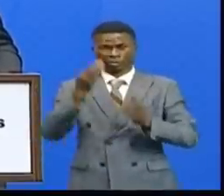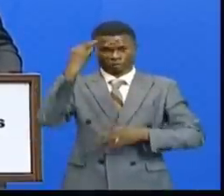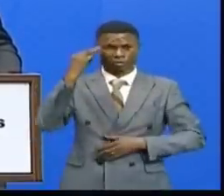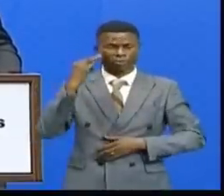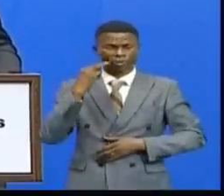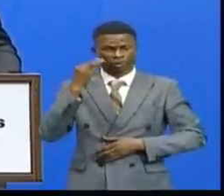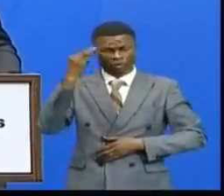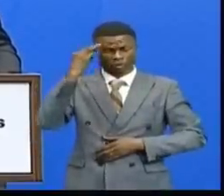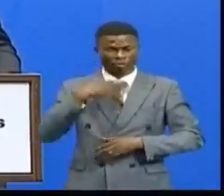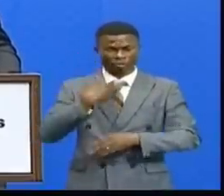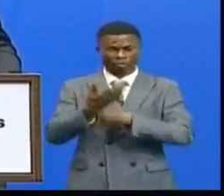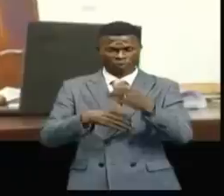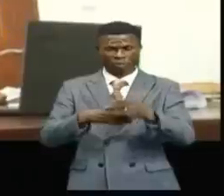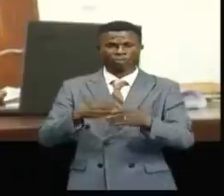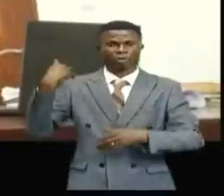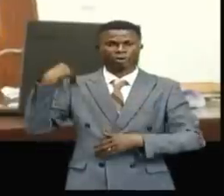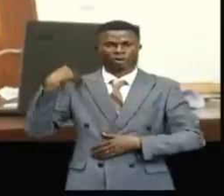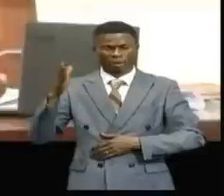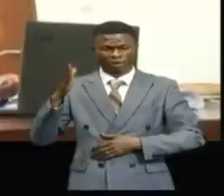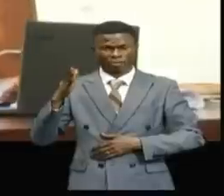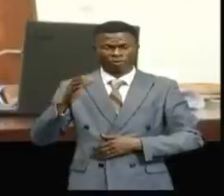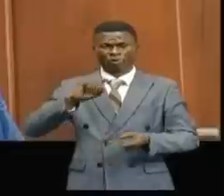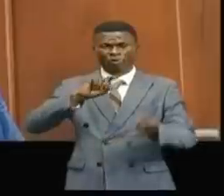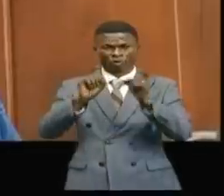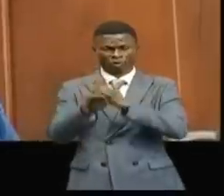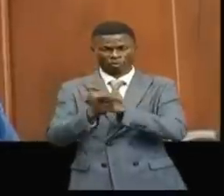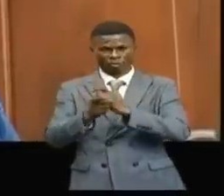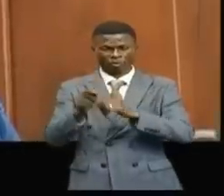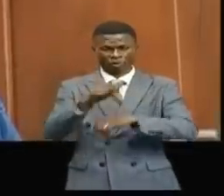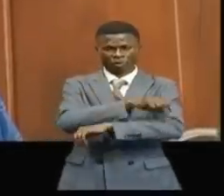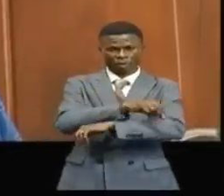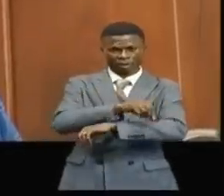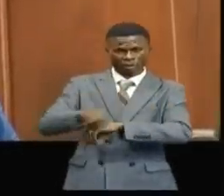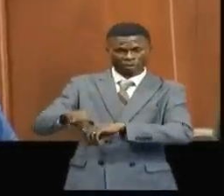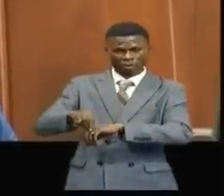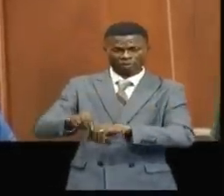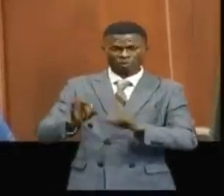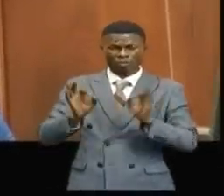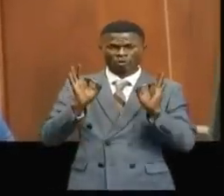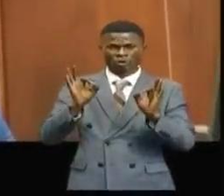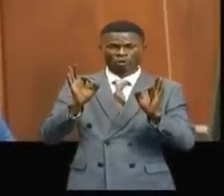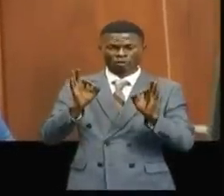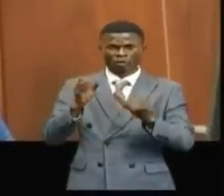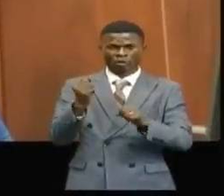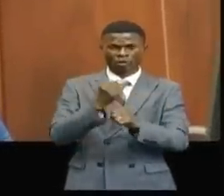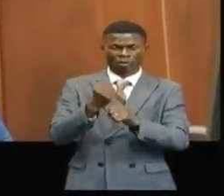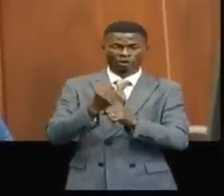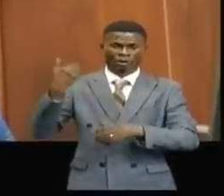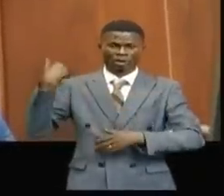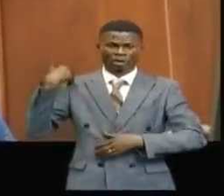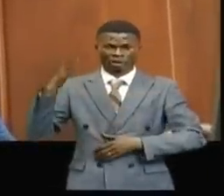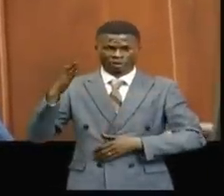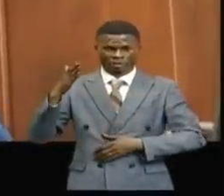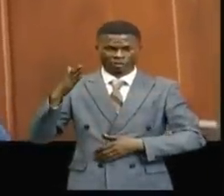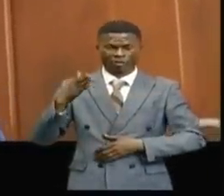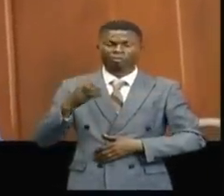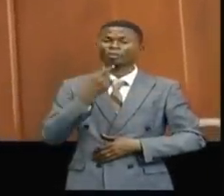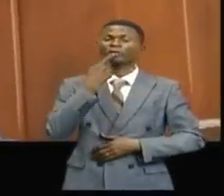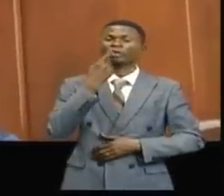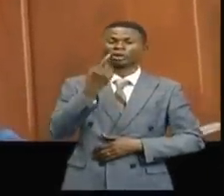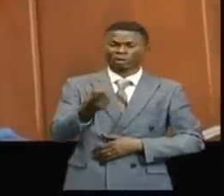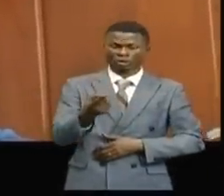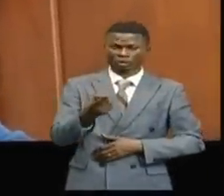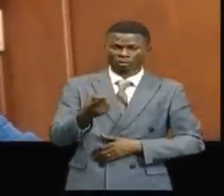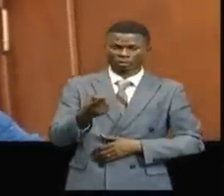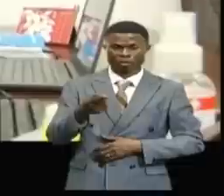ministre, ministre de la fonction publique, modernisation de l'administration et innovation du service public, a indiqué